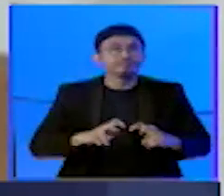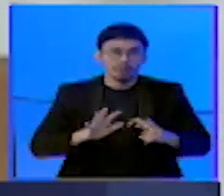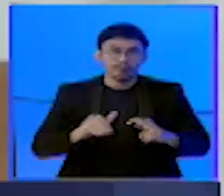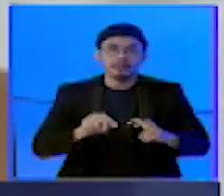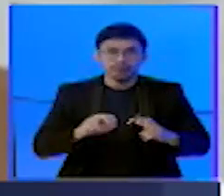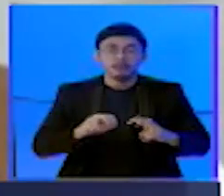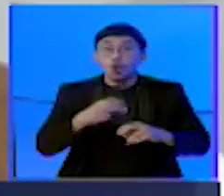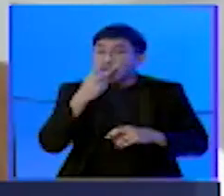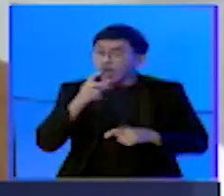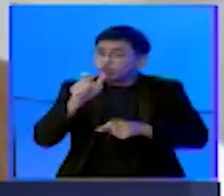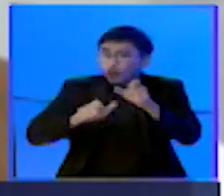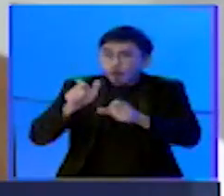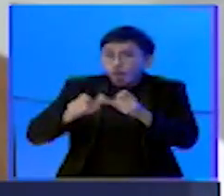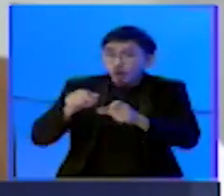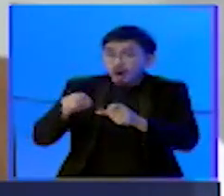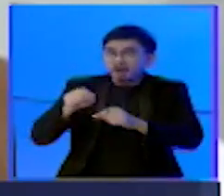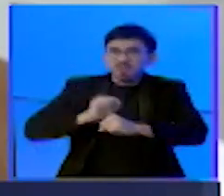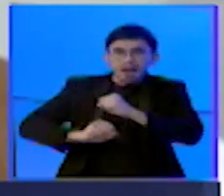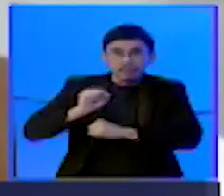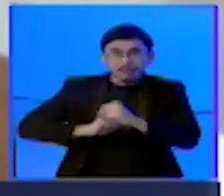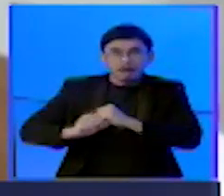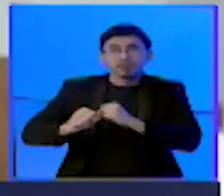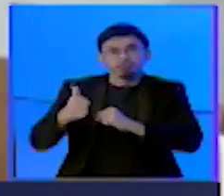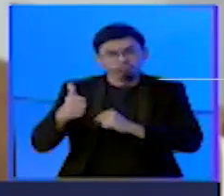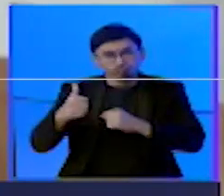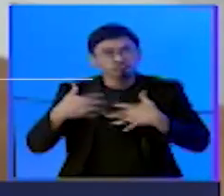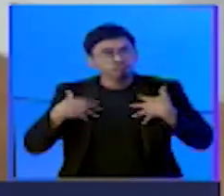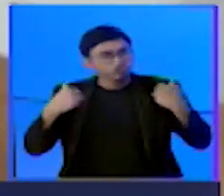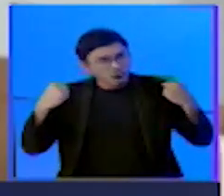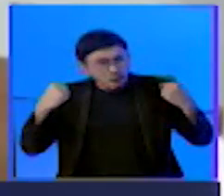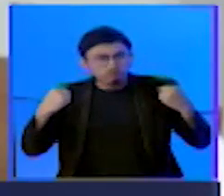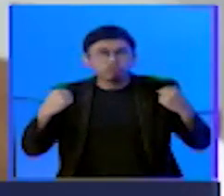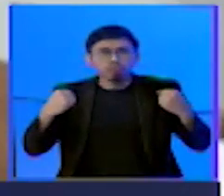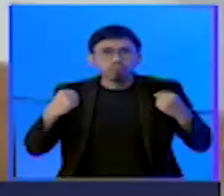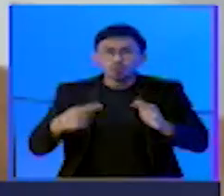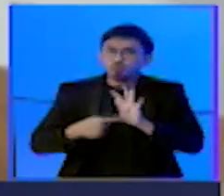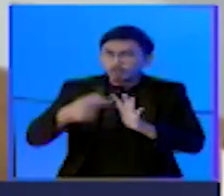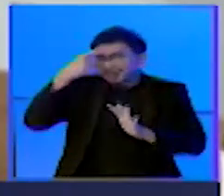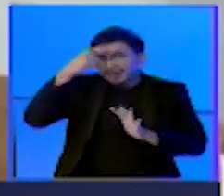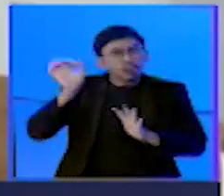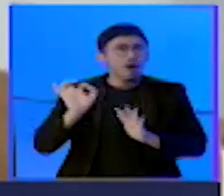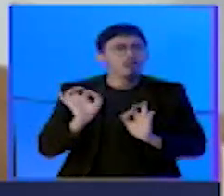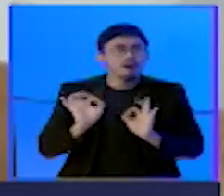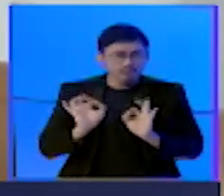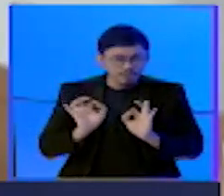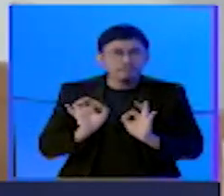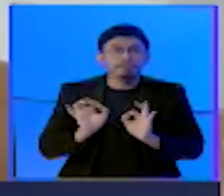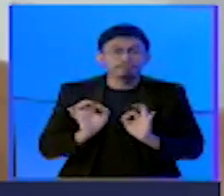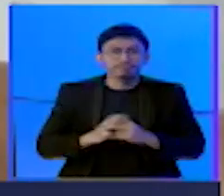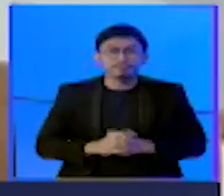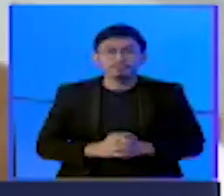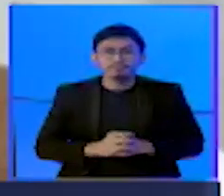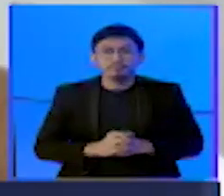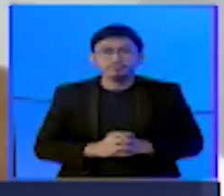kuat ya, kegiatan masih tahan dan tidak menunjukkan gejala. Ya, jadi upayanya